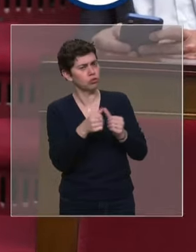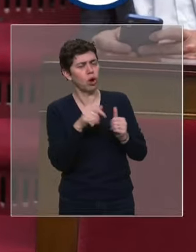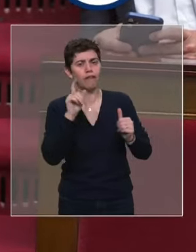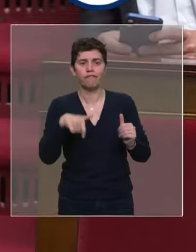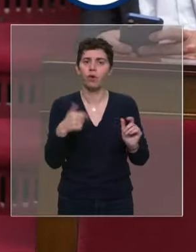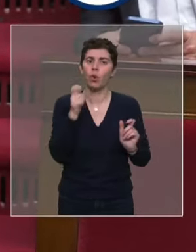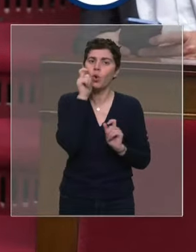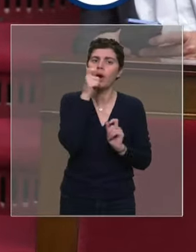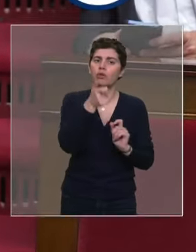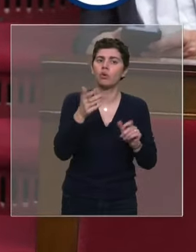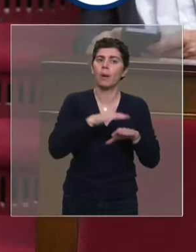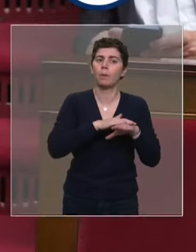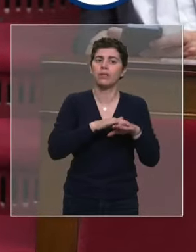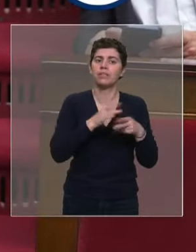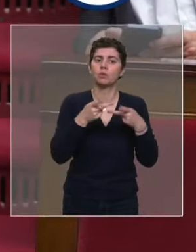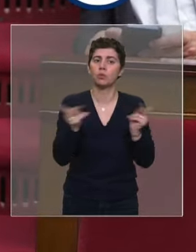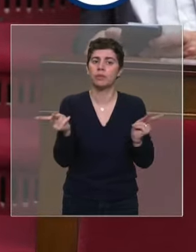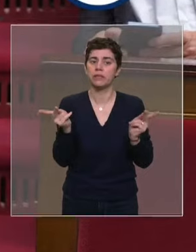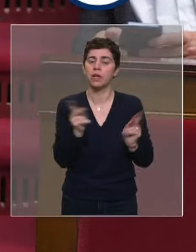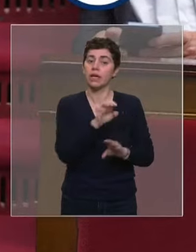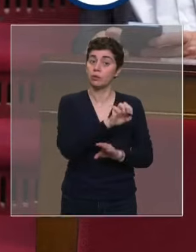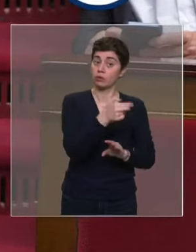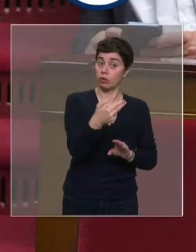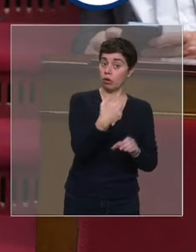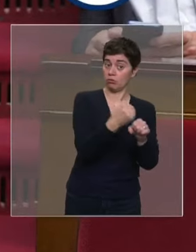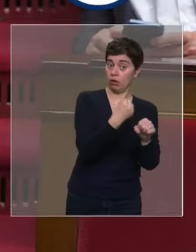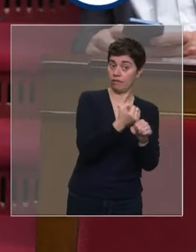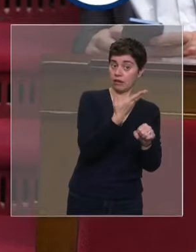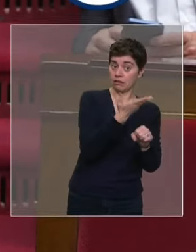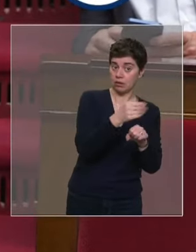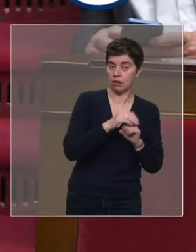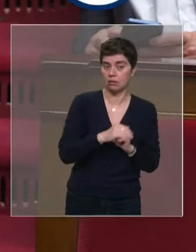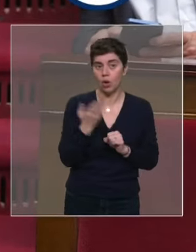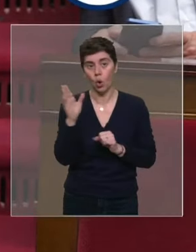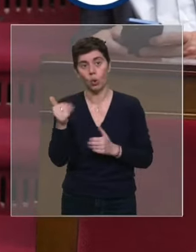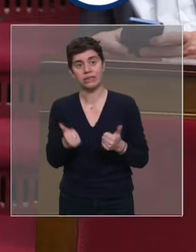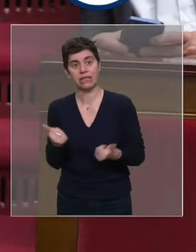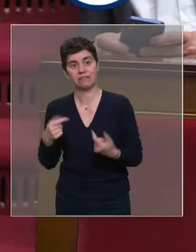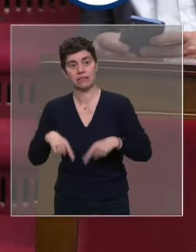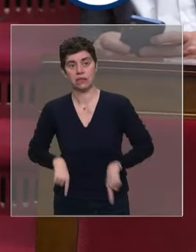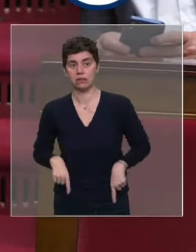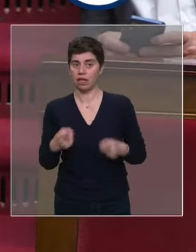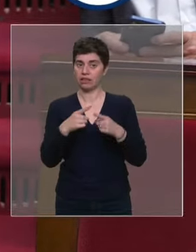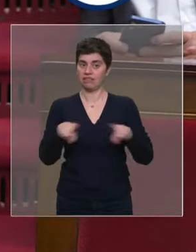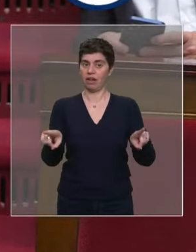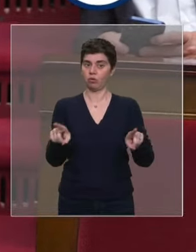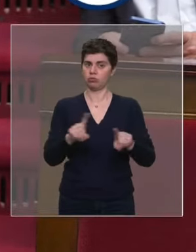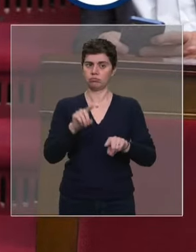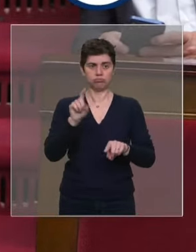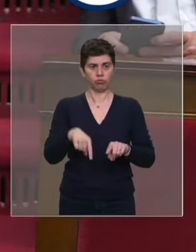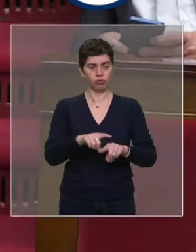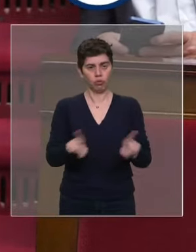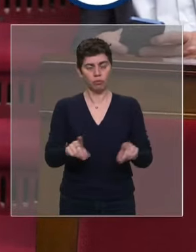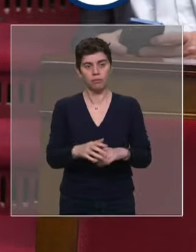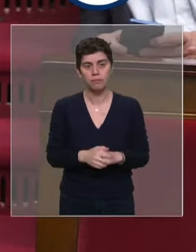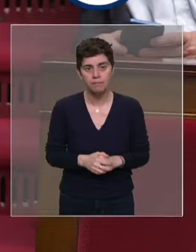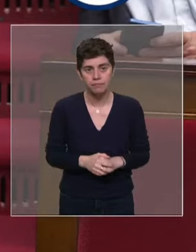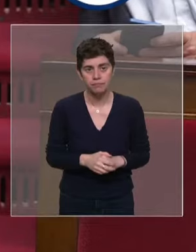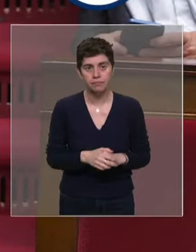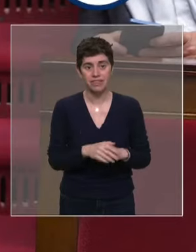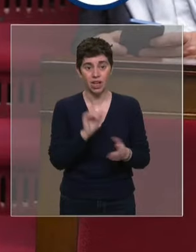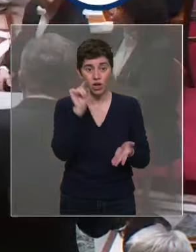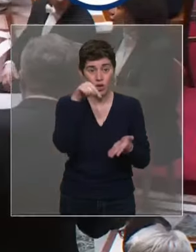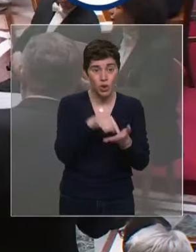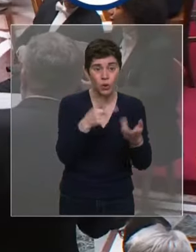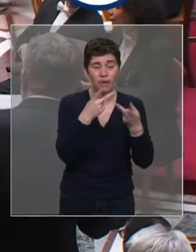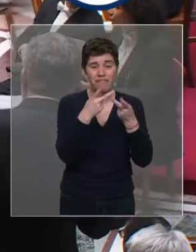n'y ait pas de différence entre ce que fait l'éducation nationale et ce que font les autres services de l'État ». Comment comprendre alors qu'on ferme des classes dans des communes